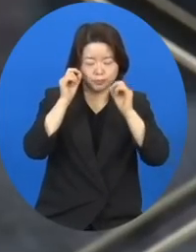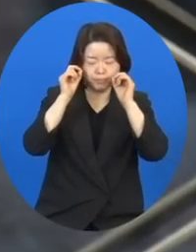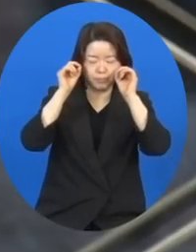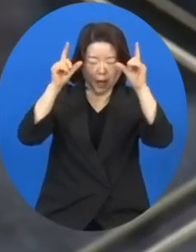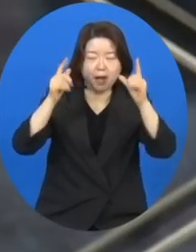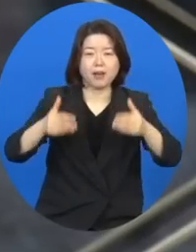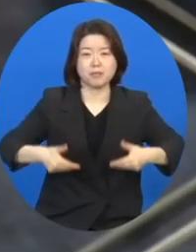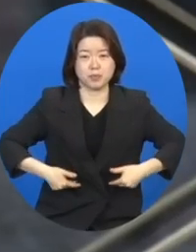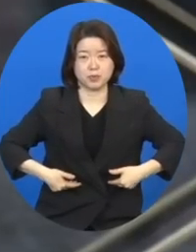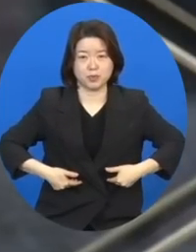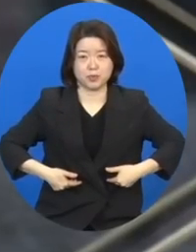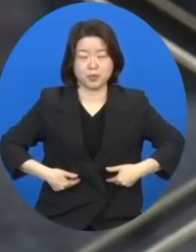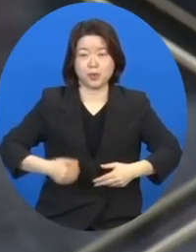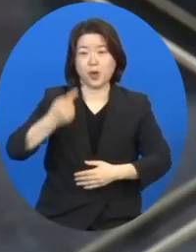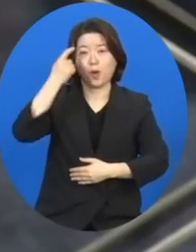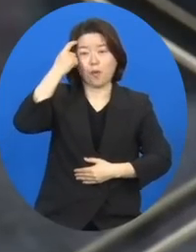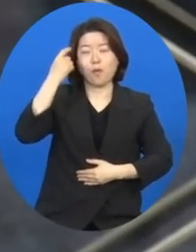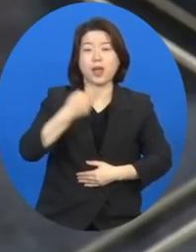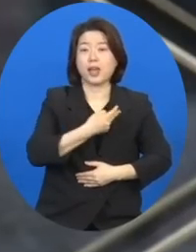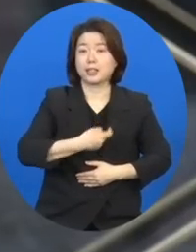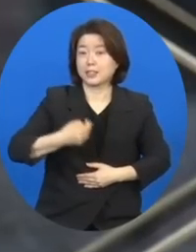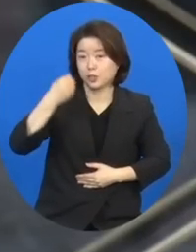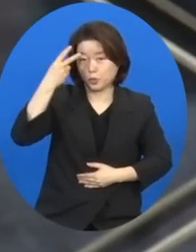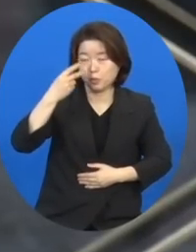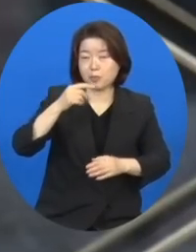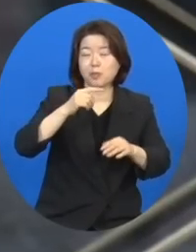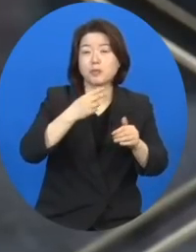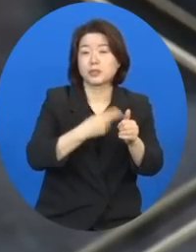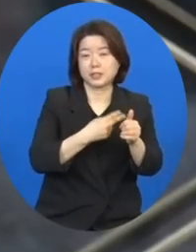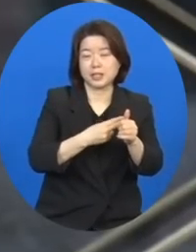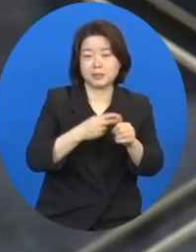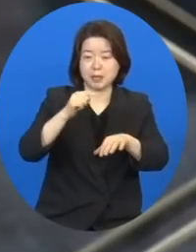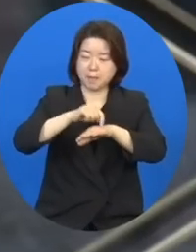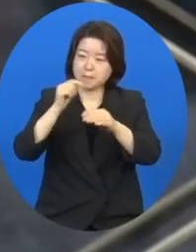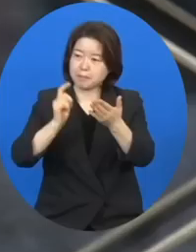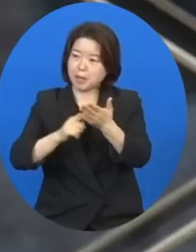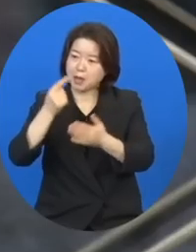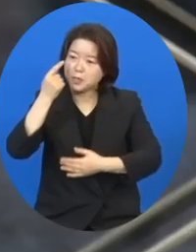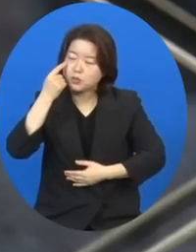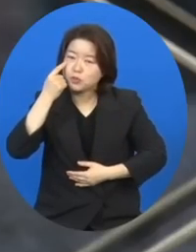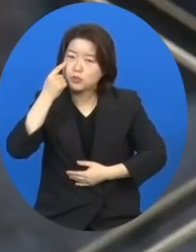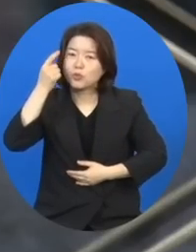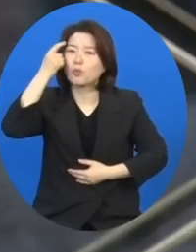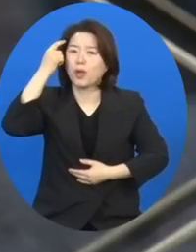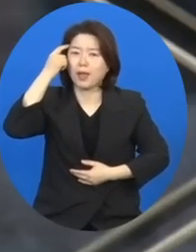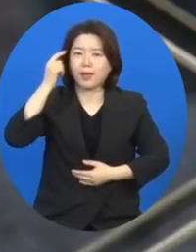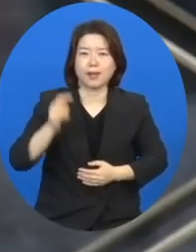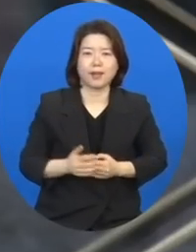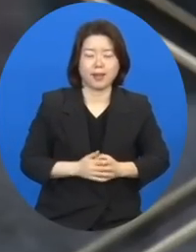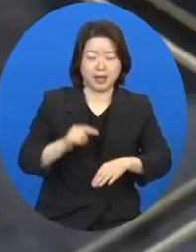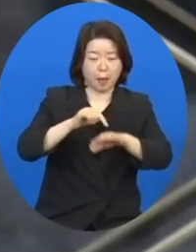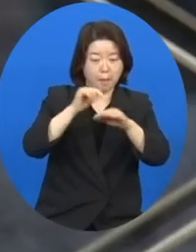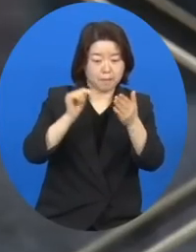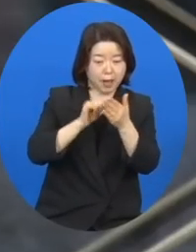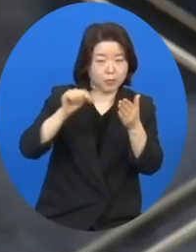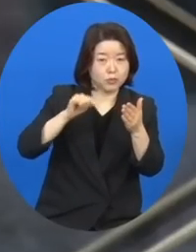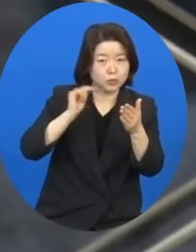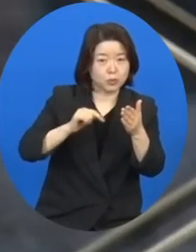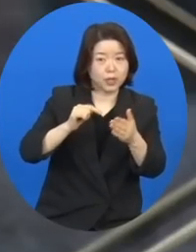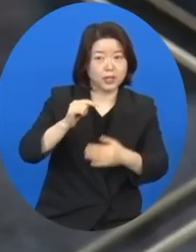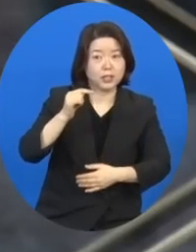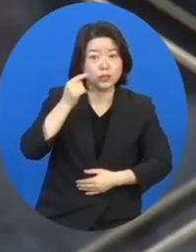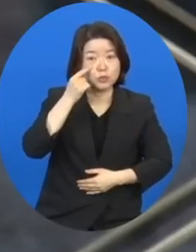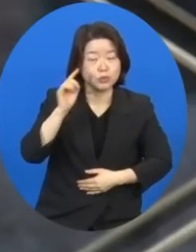왜 사도 바울은 마음의 눈이라고 했을까? 마음의 눈. 여러분, 이 마음에는 뭐가 있냐면, 이